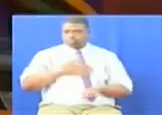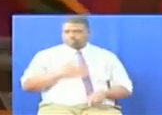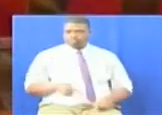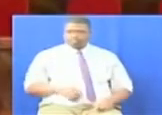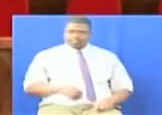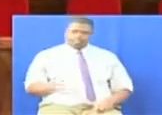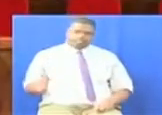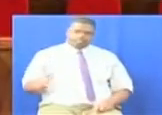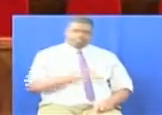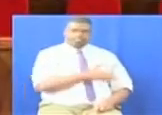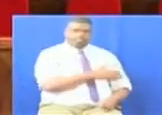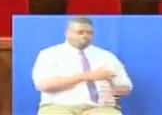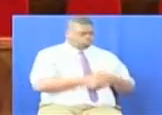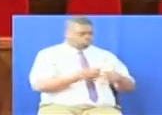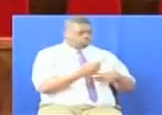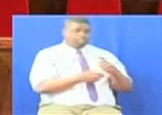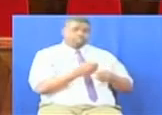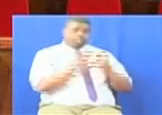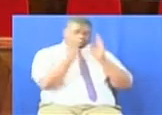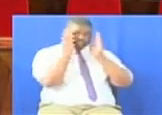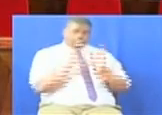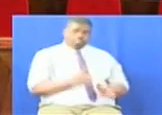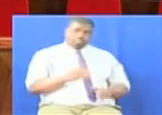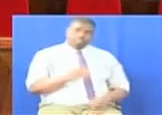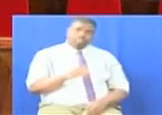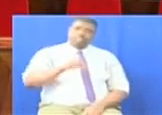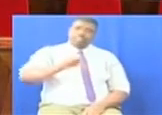Tunaendelea na Mheshimiwa Peter Serukamba.